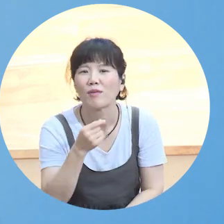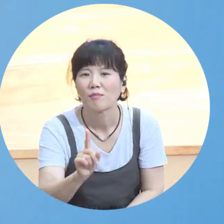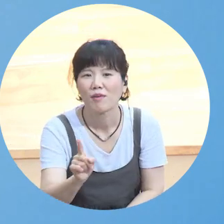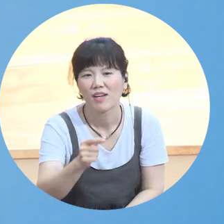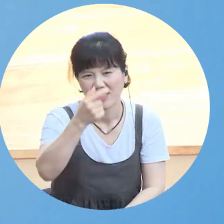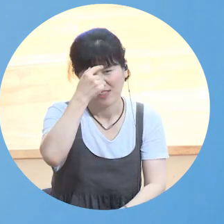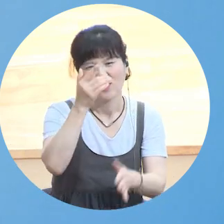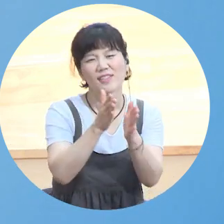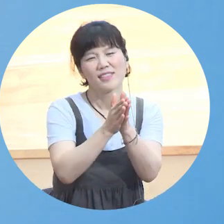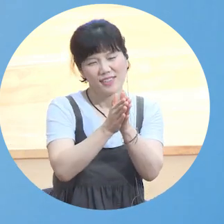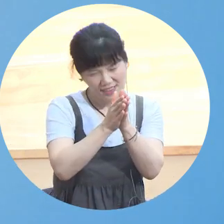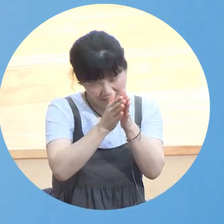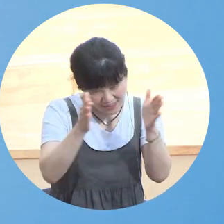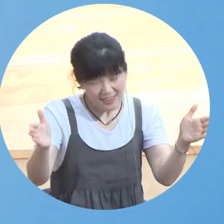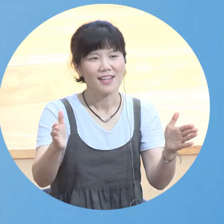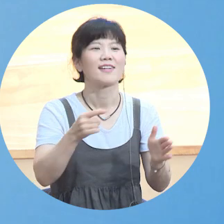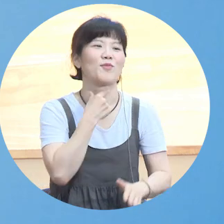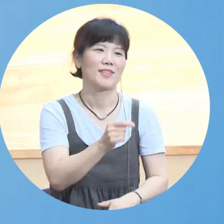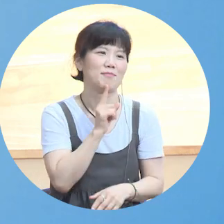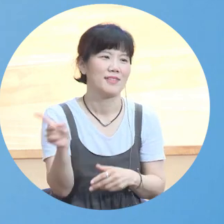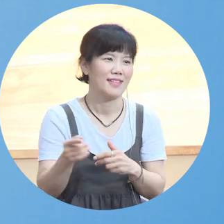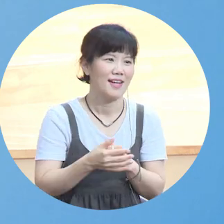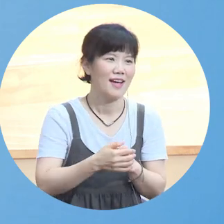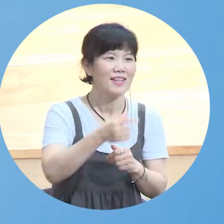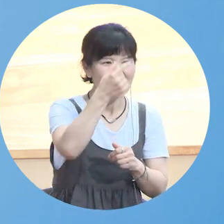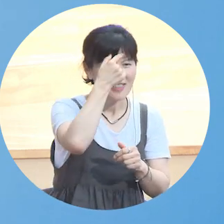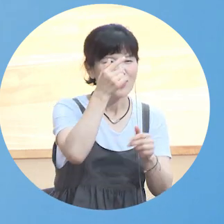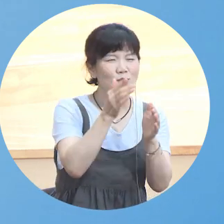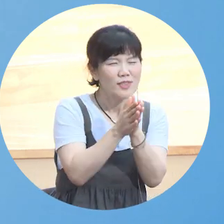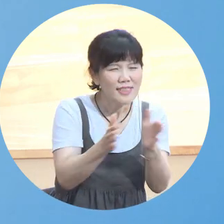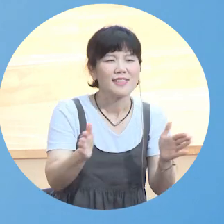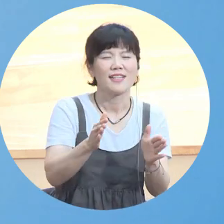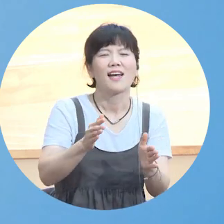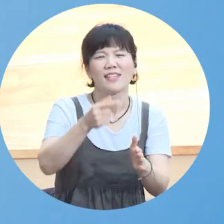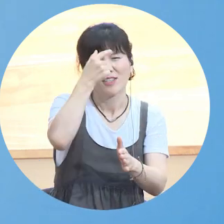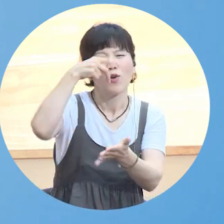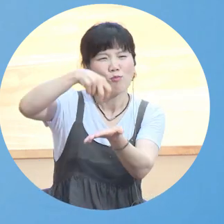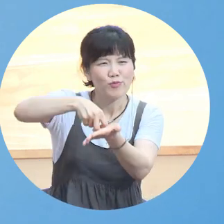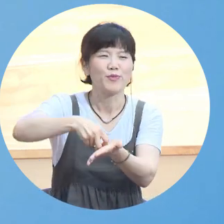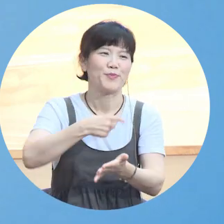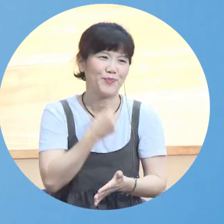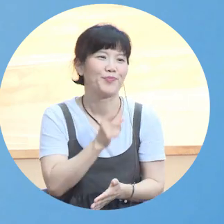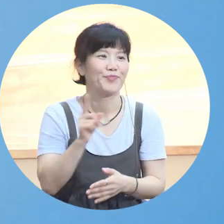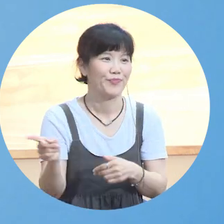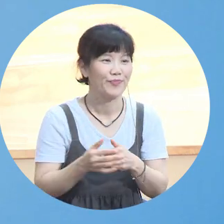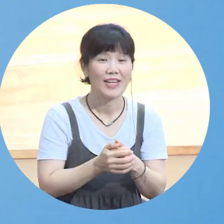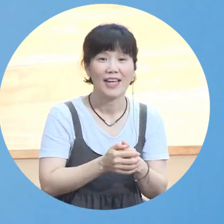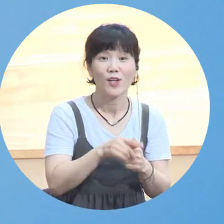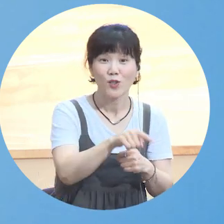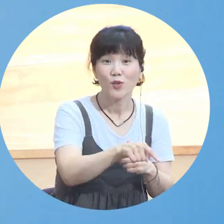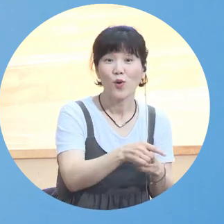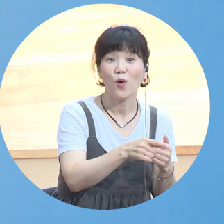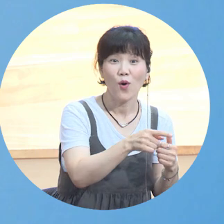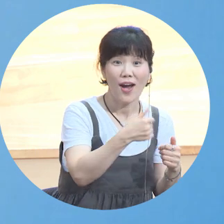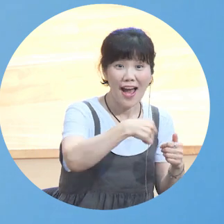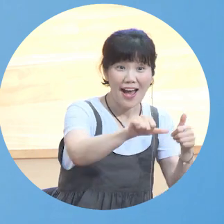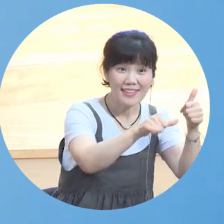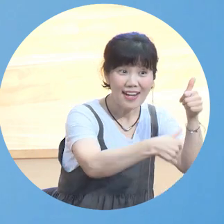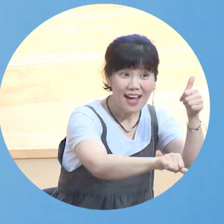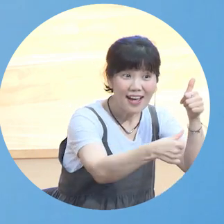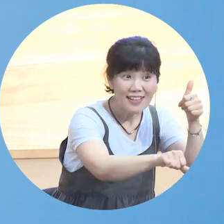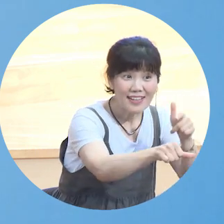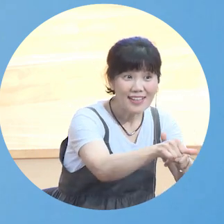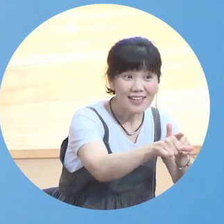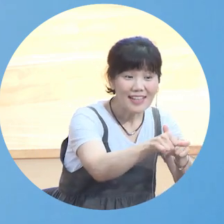자리에 시도에 무릎 이끌려 지도록 여러분 더욱이 아들이 어 거기에 보면 정관사 붙어져 있어 정란 사라는 붙어